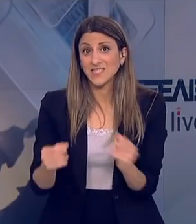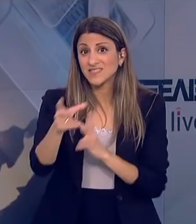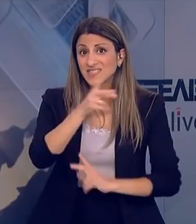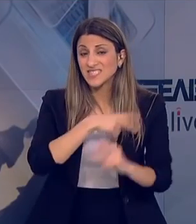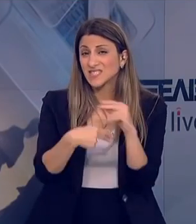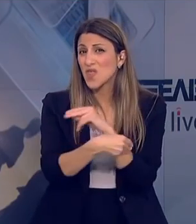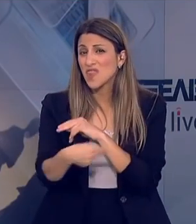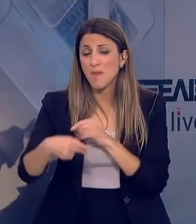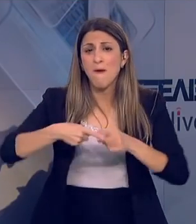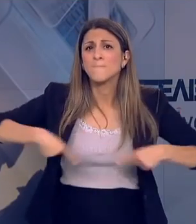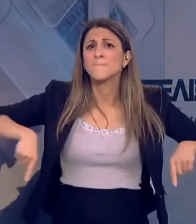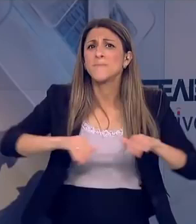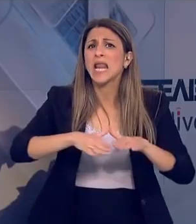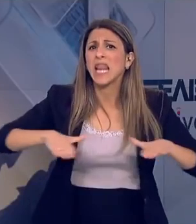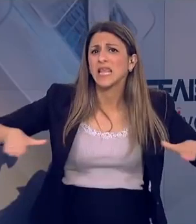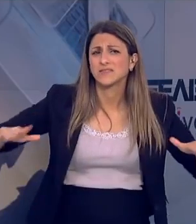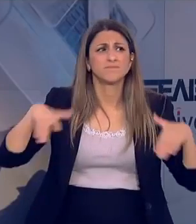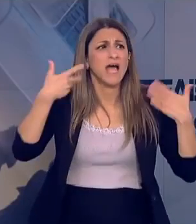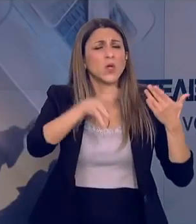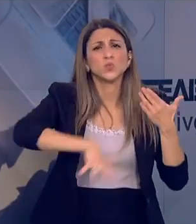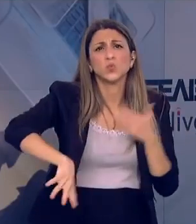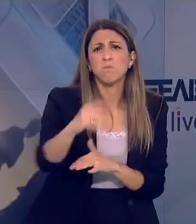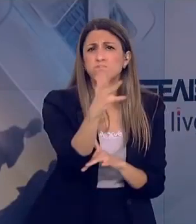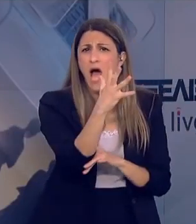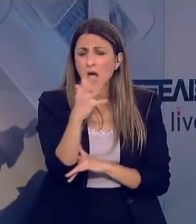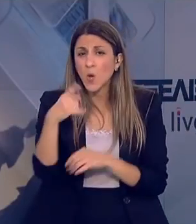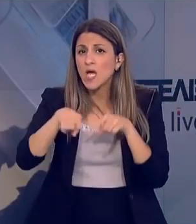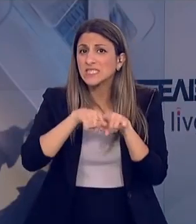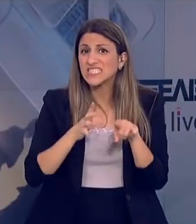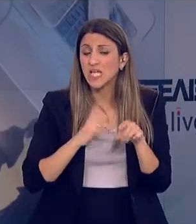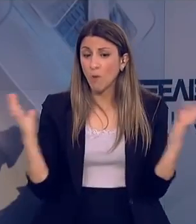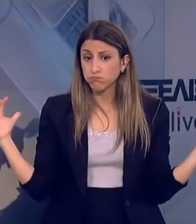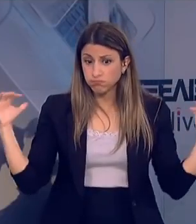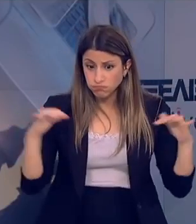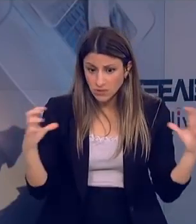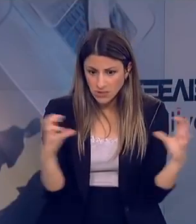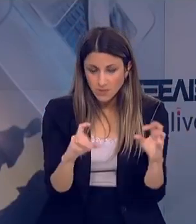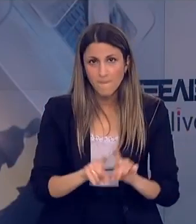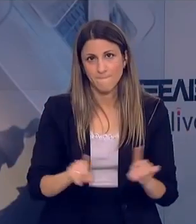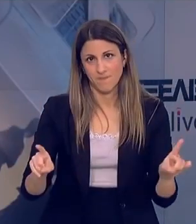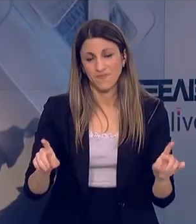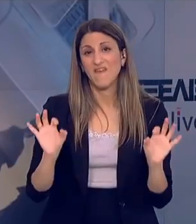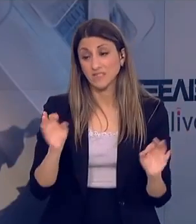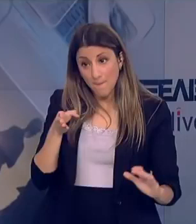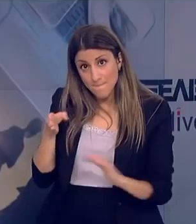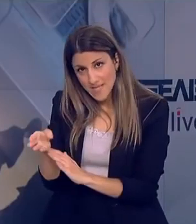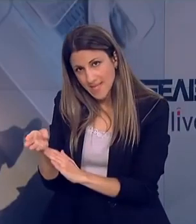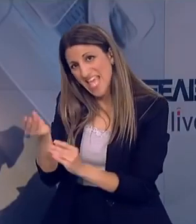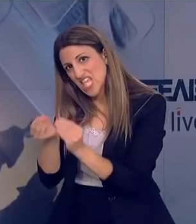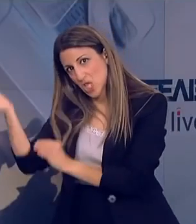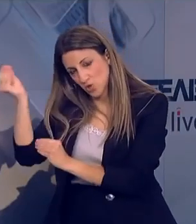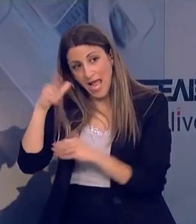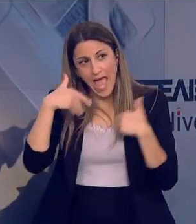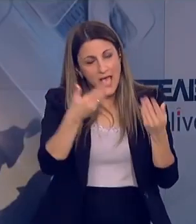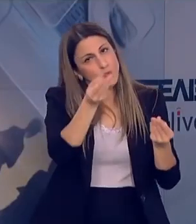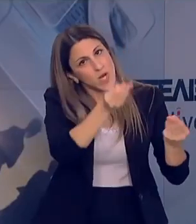για το θέμα των παραλιών και των ανοιχτών χώρων αφορά καθαρά το θέμα του συγχρονισμού. Φυσικά και είναι καλύτερος ο εξωτερικός χώρος από τον εσωτερικό χώρο. Και υπό αυτό το